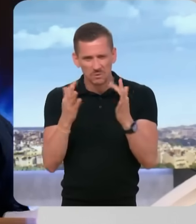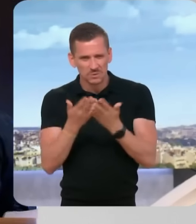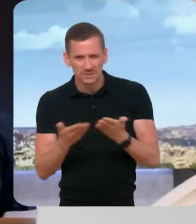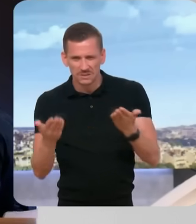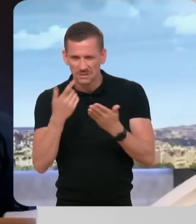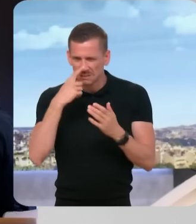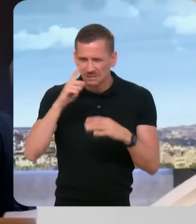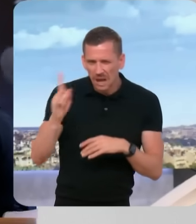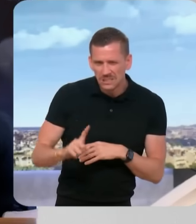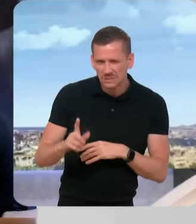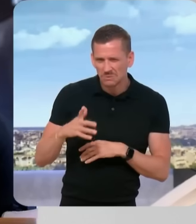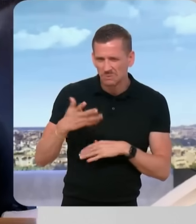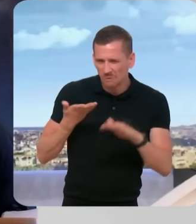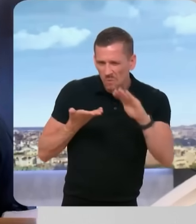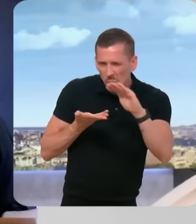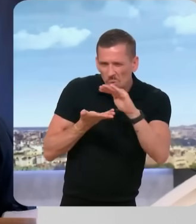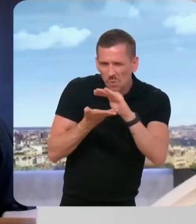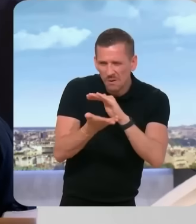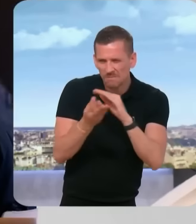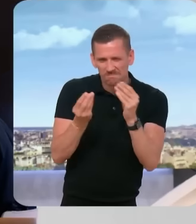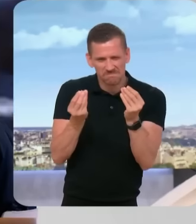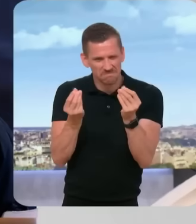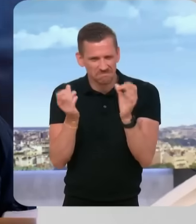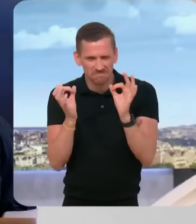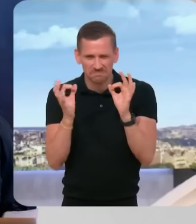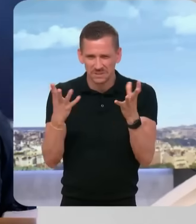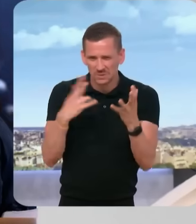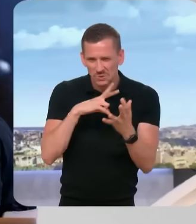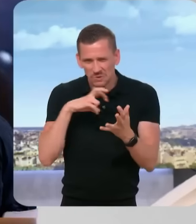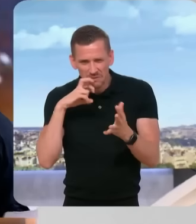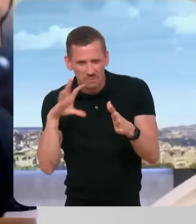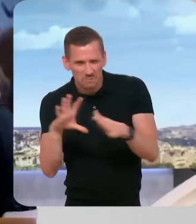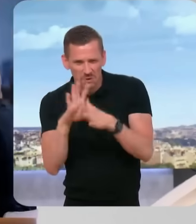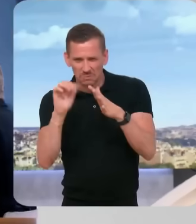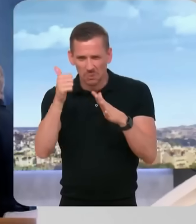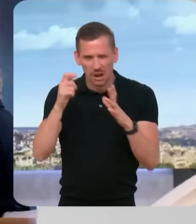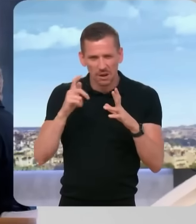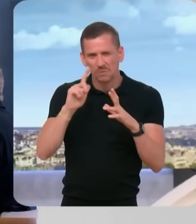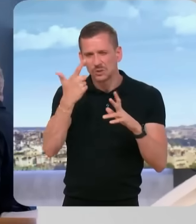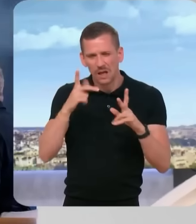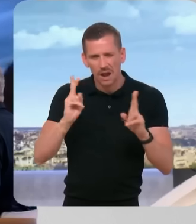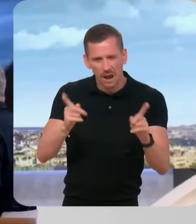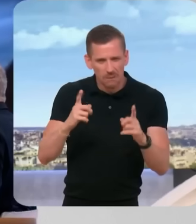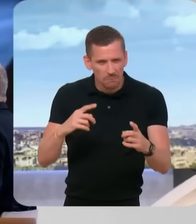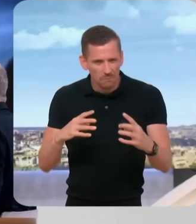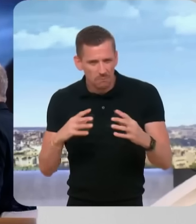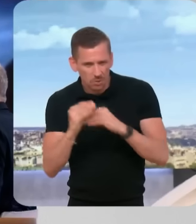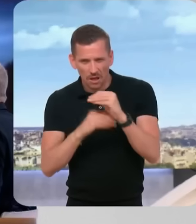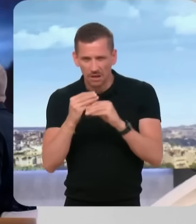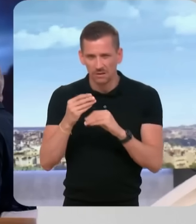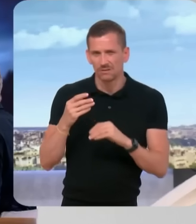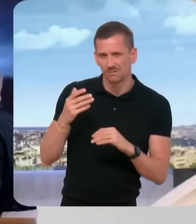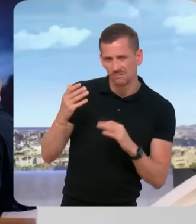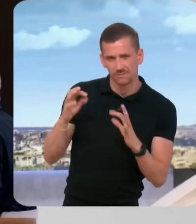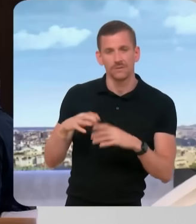four à pierre dans le clip, comme une allusion à la Seconde Guerre mondiale, au camp d'extermination? Vous n'êtes pas mal à l'aise avec ce genre de vidéo? Non, mais il faut arrêter de prendre les sources dans la